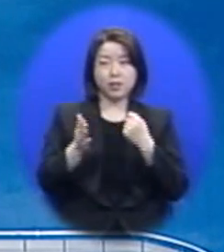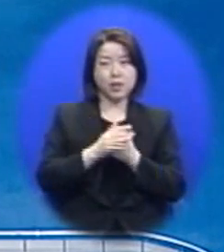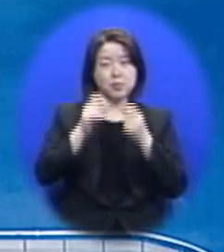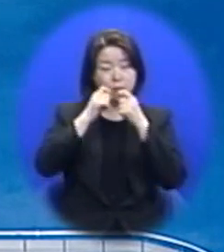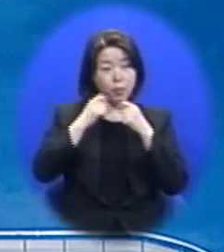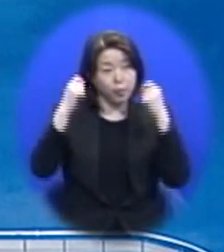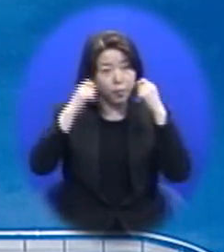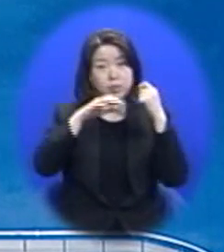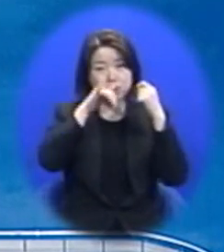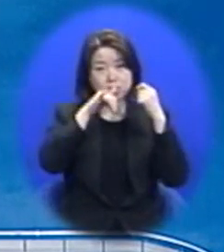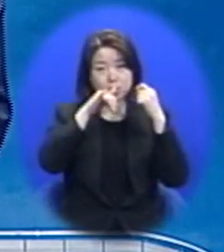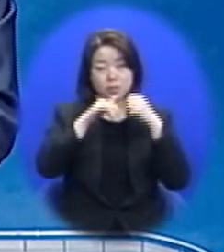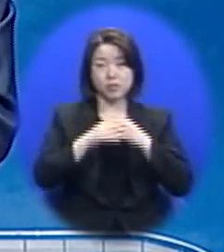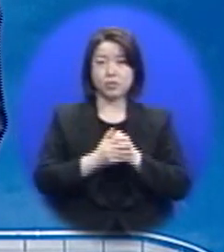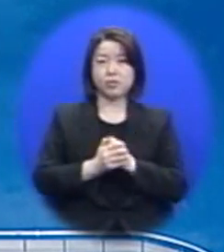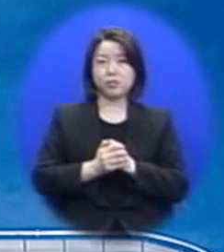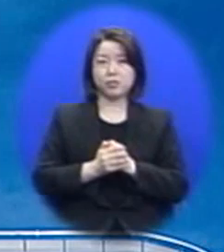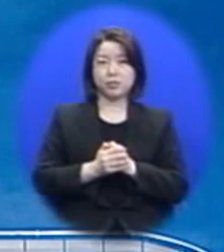웃었습니다.